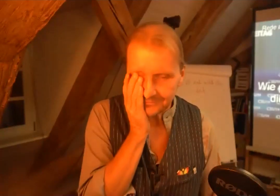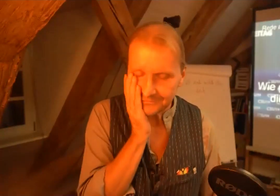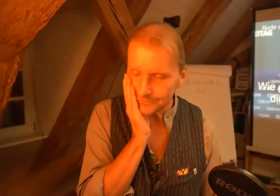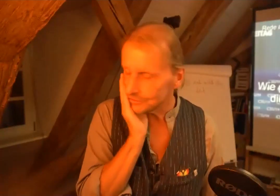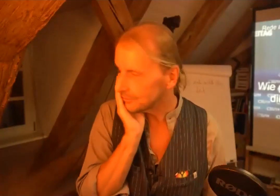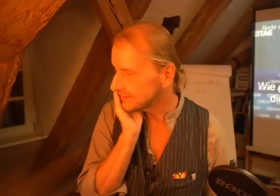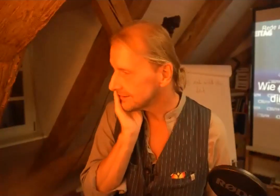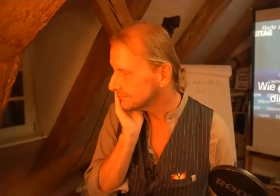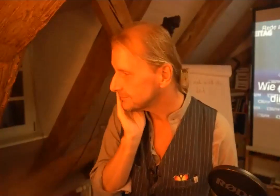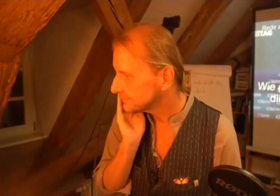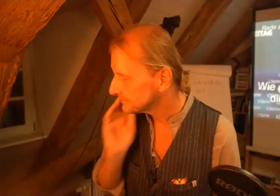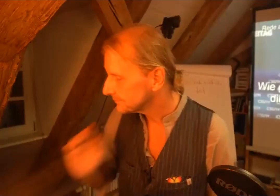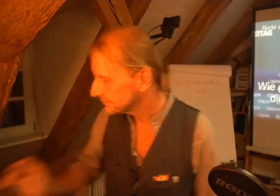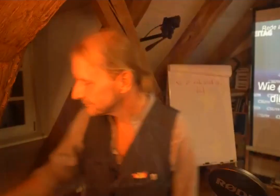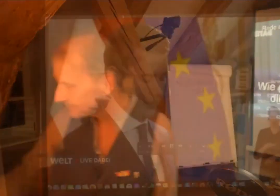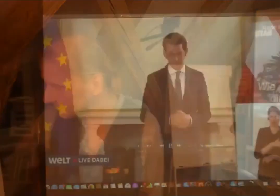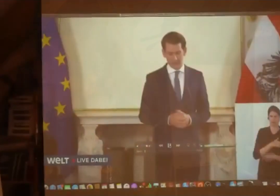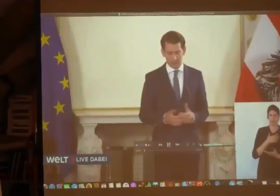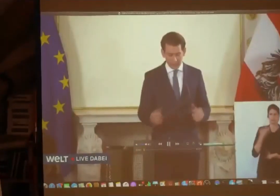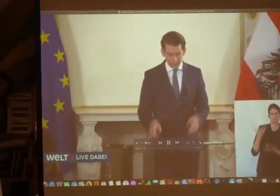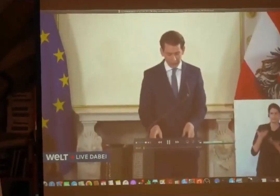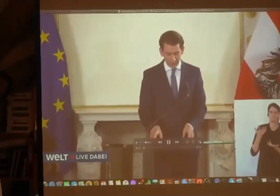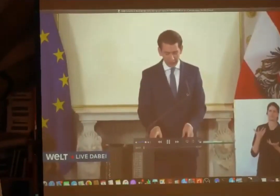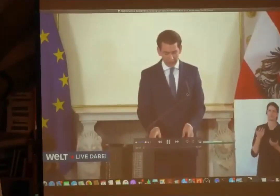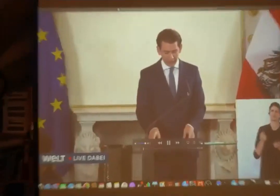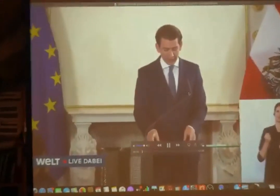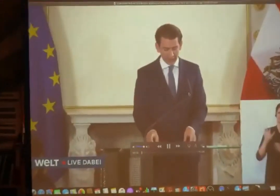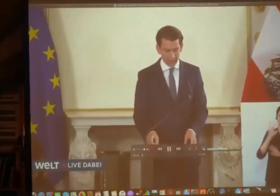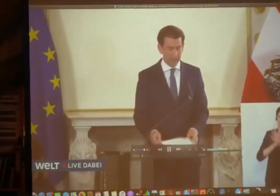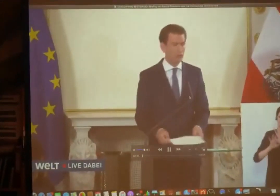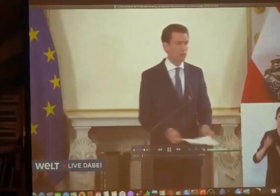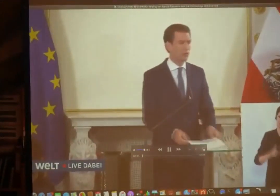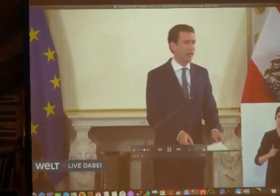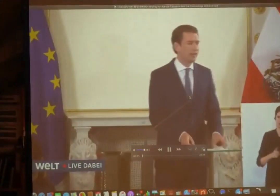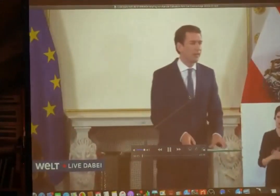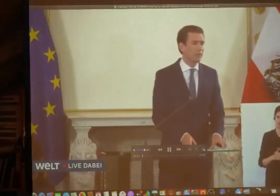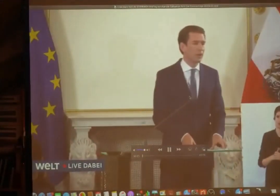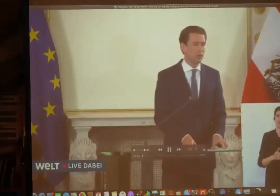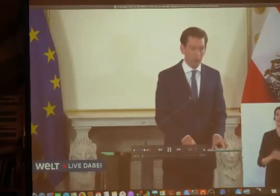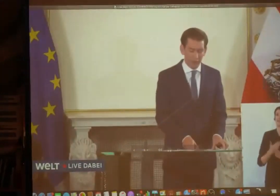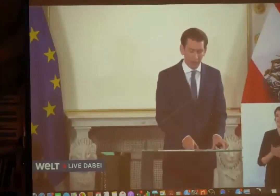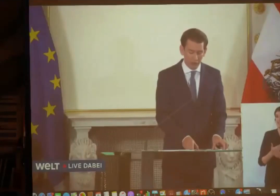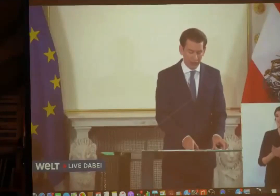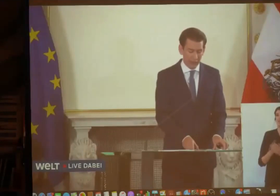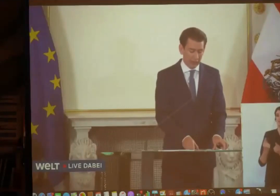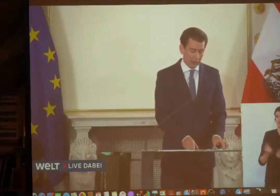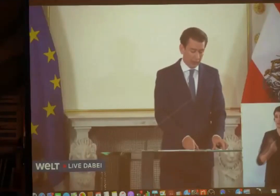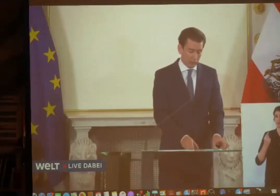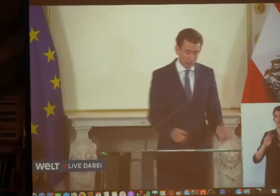Jo. Nur so ein bisschen. Dadurch kann sich die Situation weltweit, aber auch in Österreich